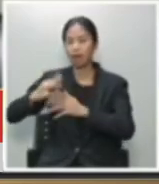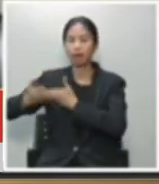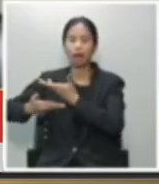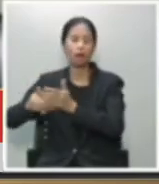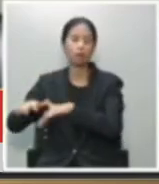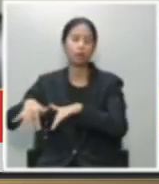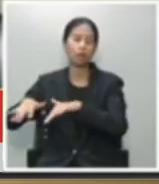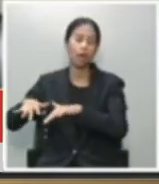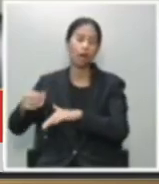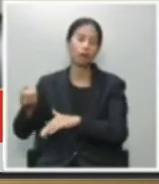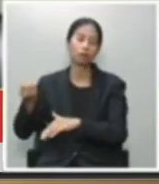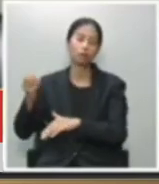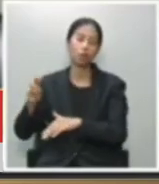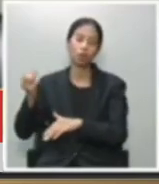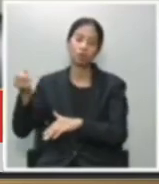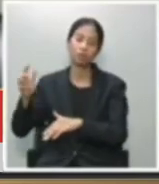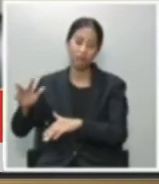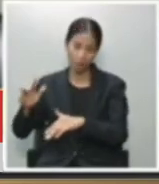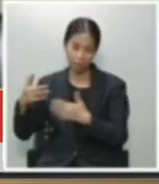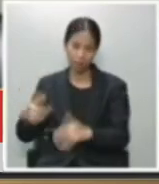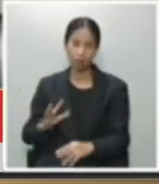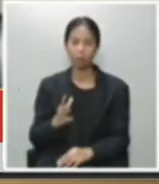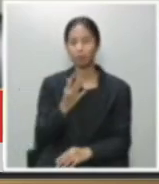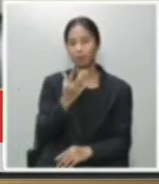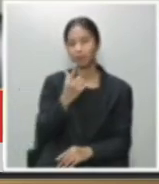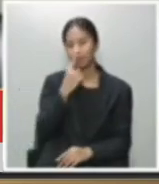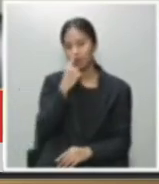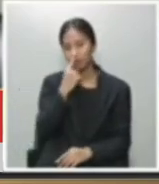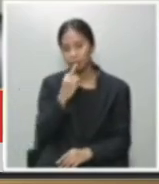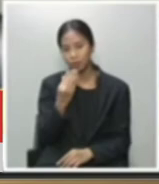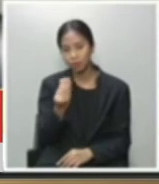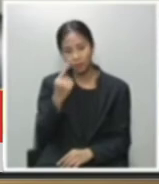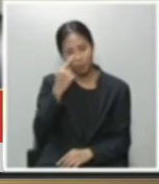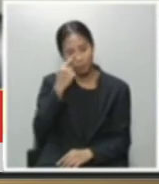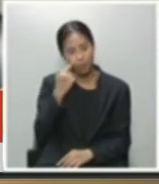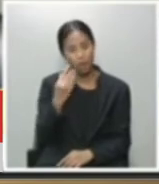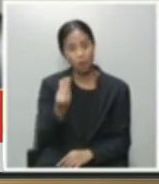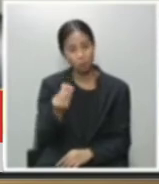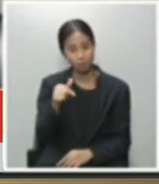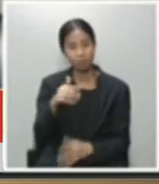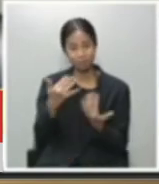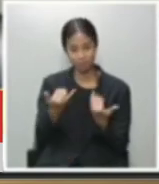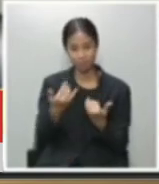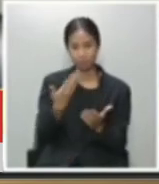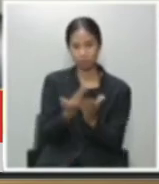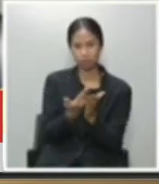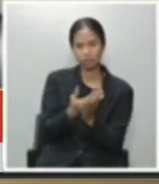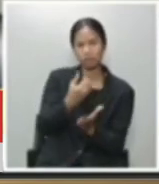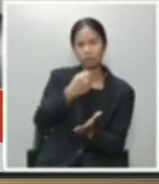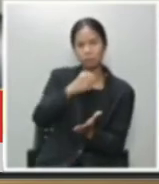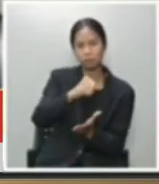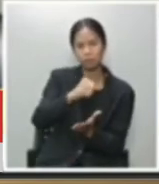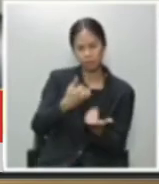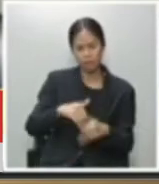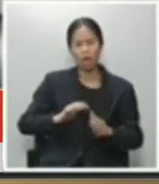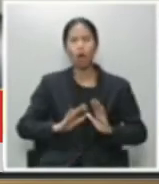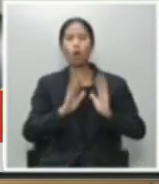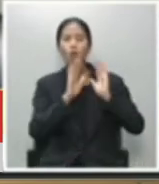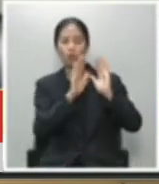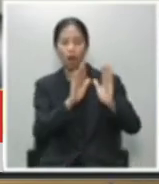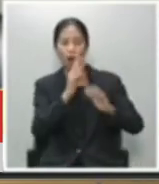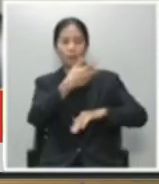ส่วนหอมแดงราคาต้นทุนนั้นกิโลละ15บาทราคาปัจจุบัน10บาทฝากท่านประธานช่ว